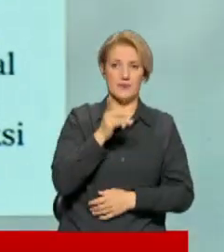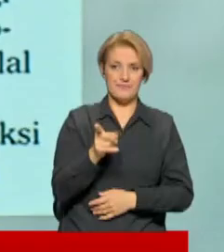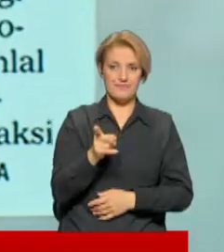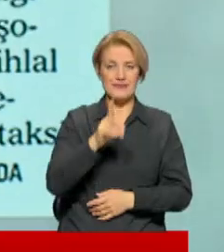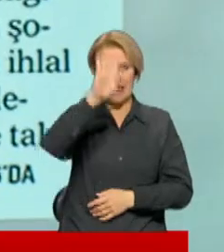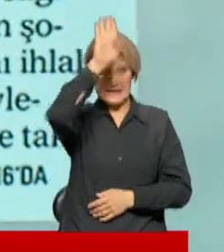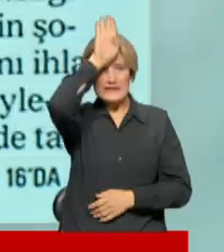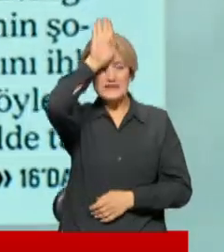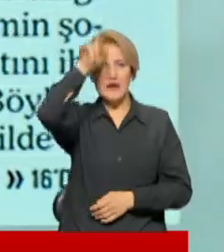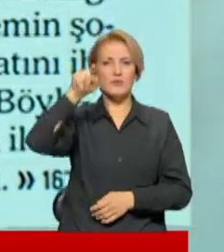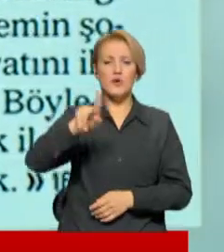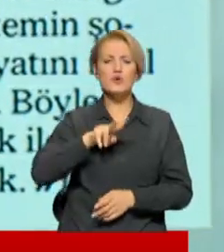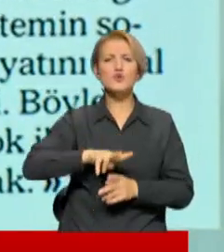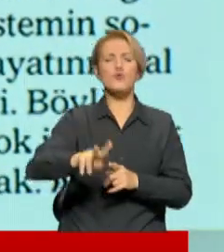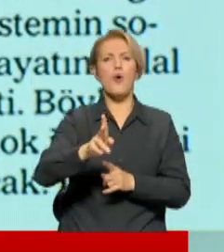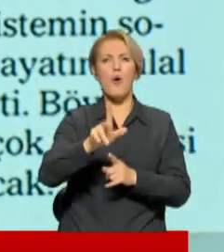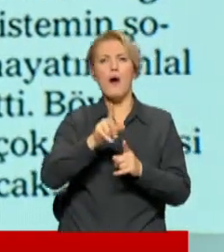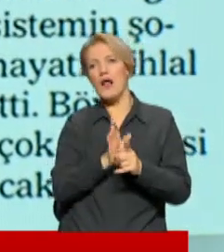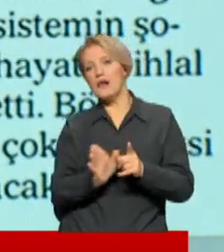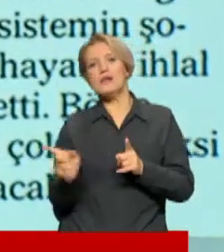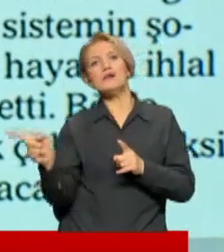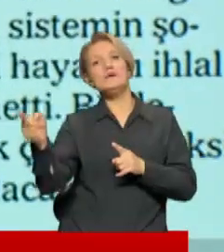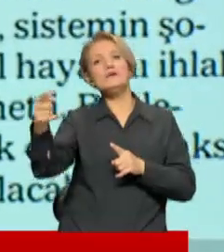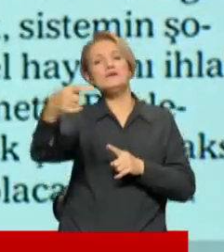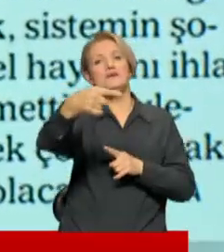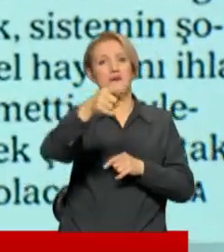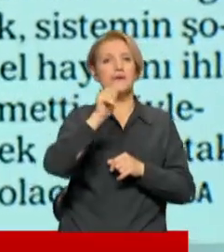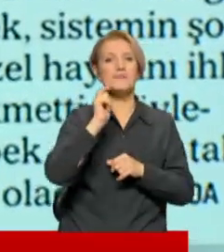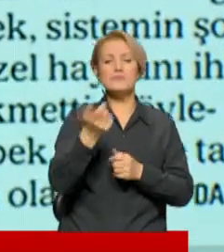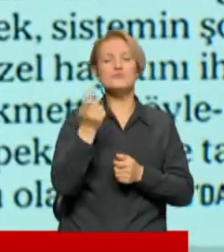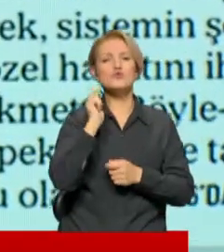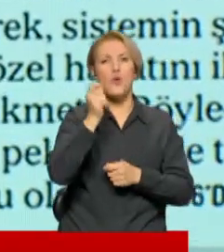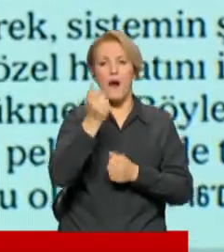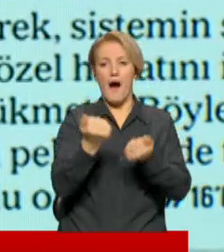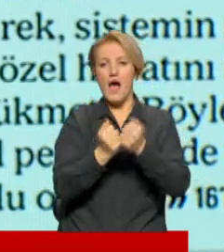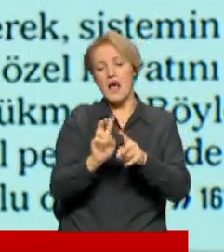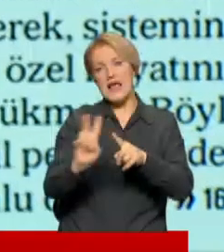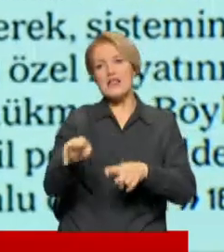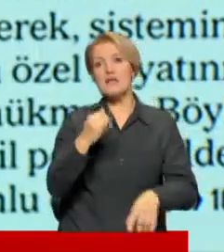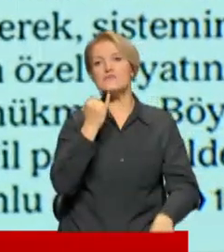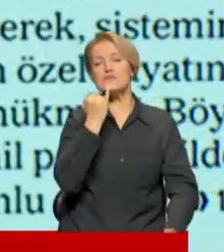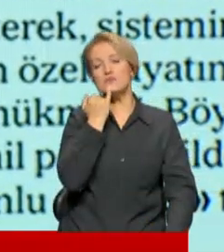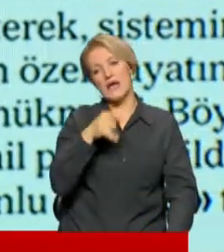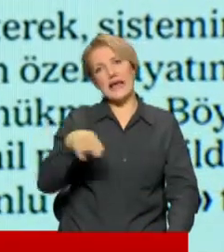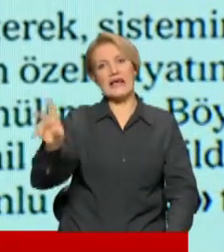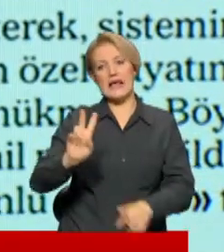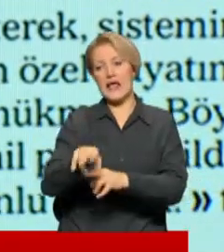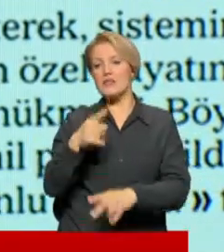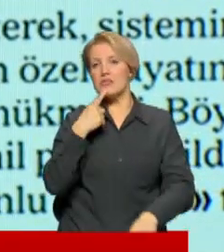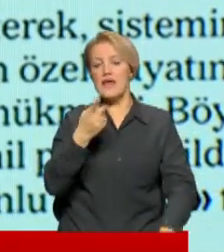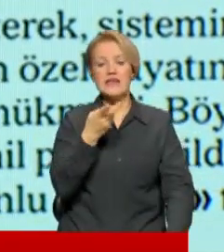İstanbul'da yolu uzattığını iddia eden yolcusunu zorla araçtan indiren taksi sürücüsü Gaye